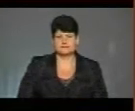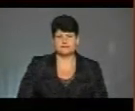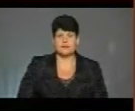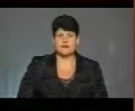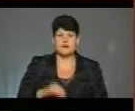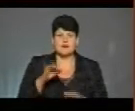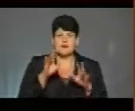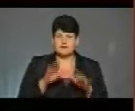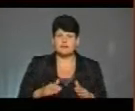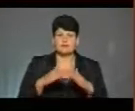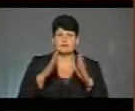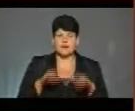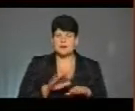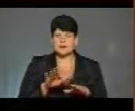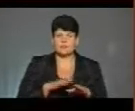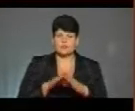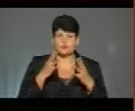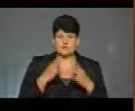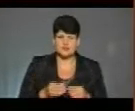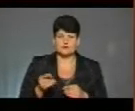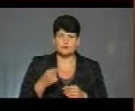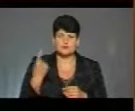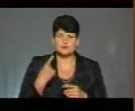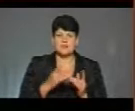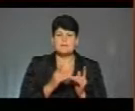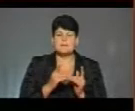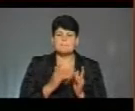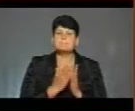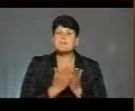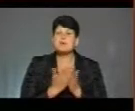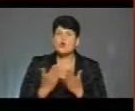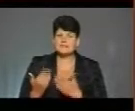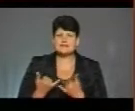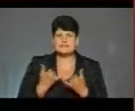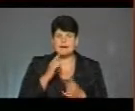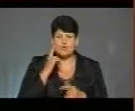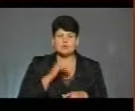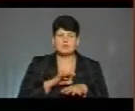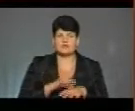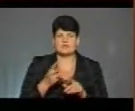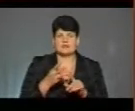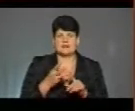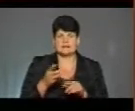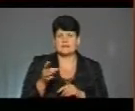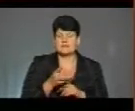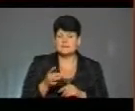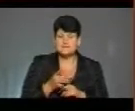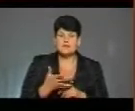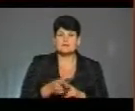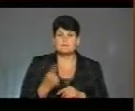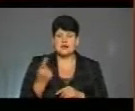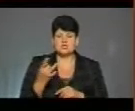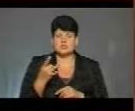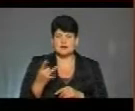IT-табір неповного дня у Тернопільській обласній бібліотеці для молоді проводять втретє, повідомила тренер Наталя Далявська. За її словами,